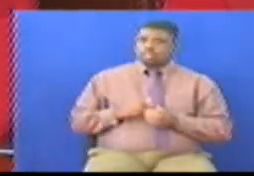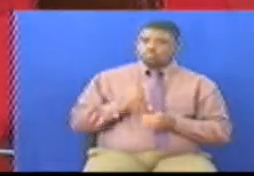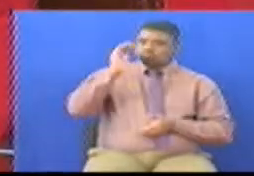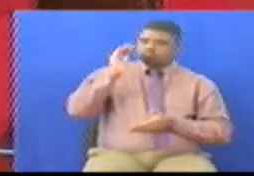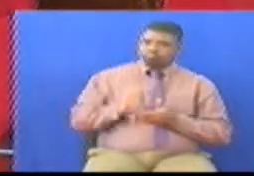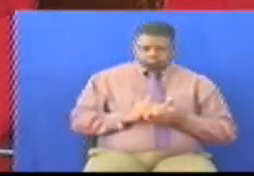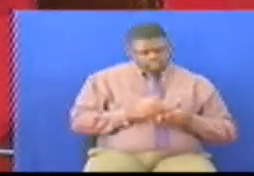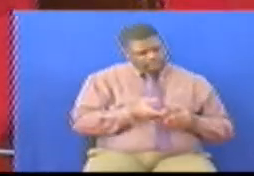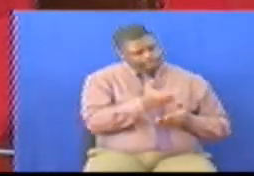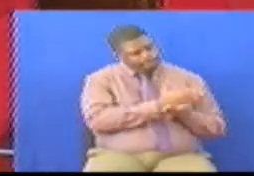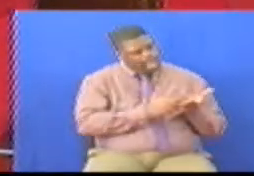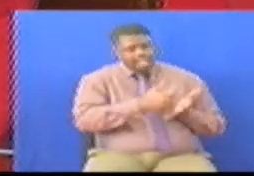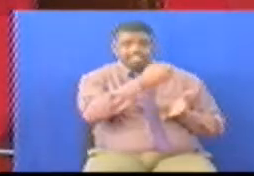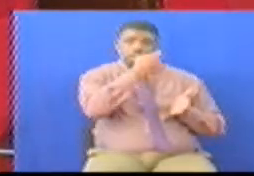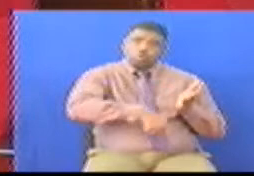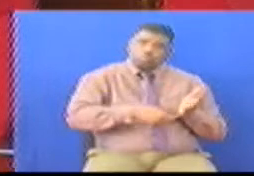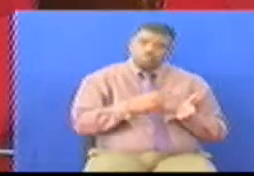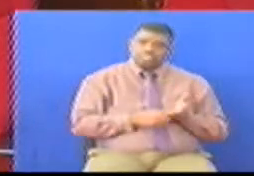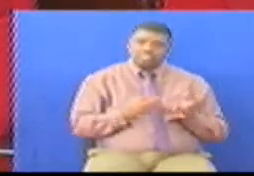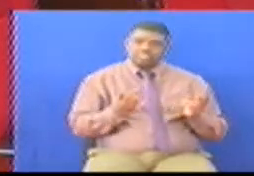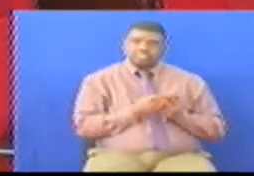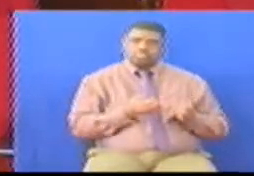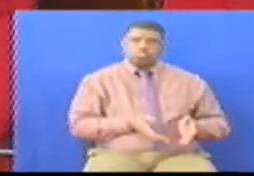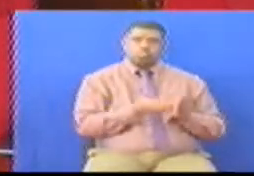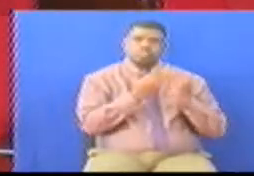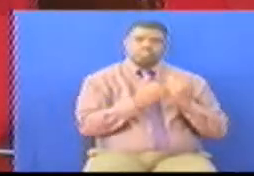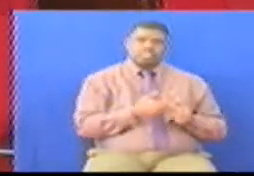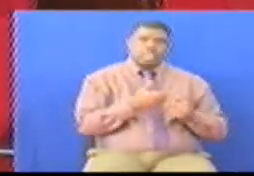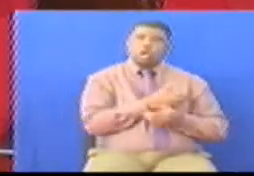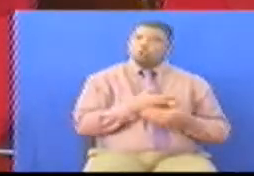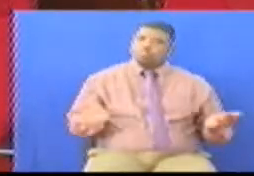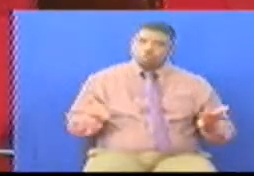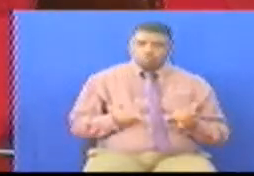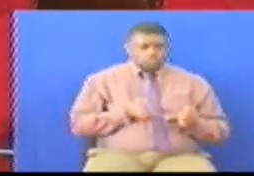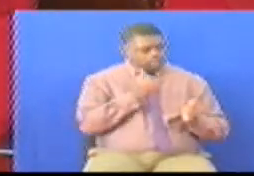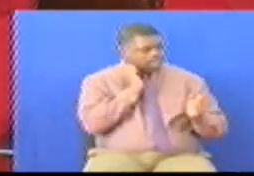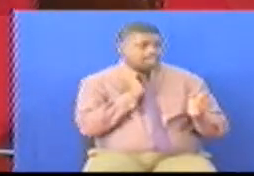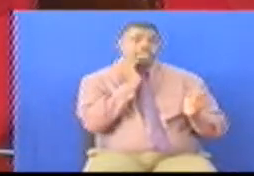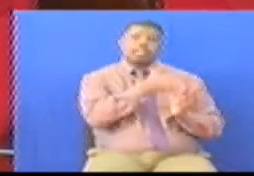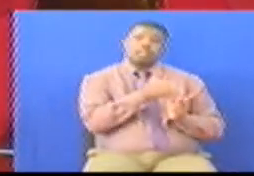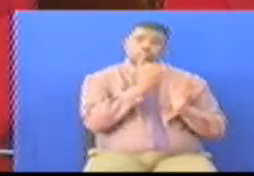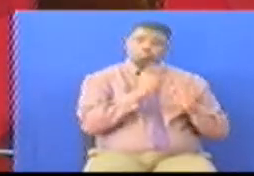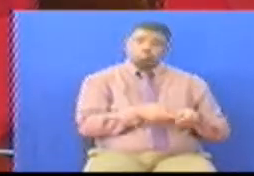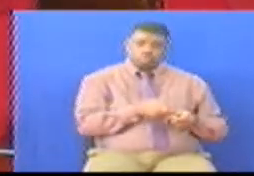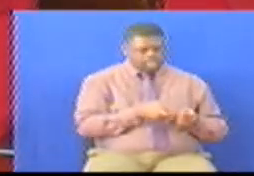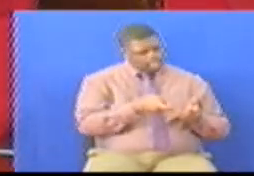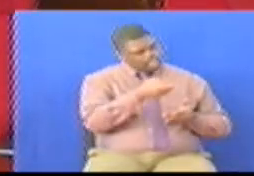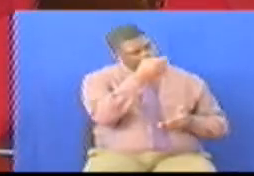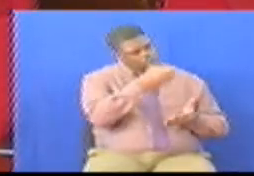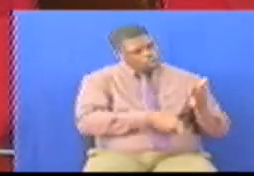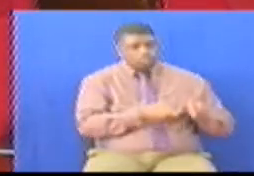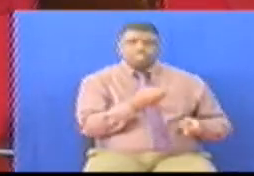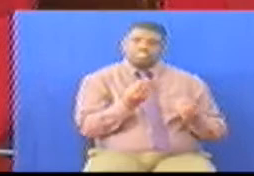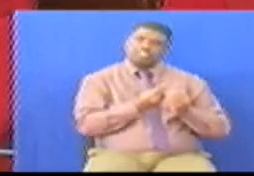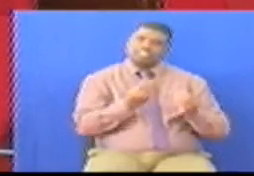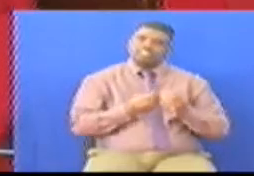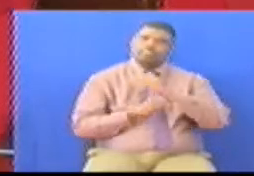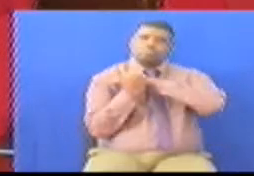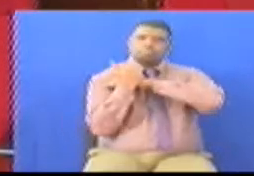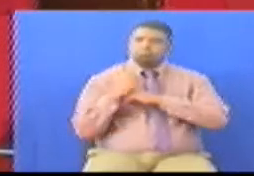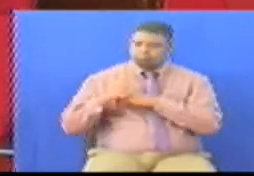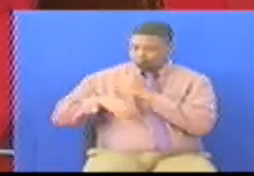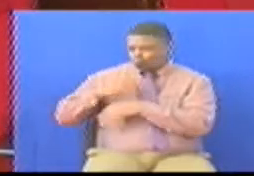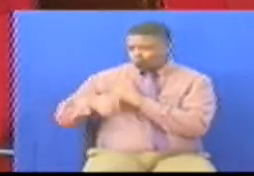bodi kama uwezo wa kuwezesha haupo, ili kuwe na bodi chache zenye majukumu mchanganyiko na